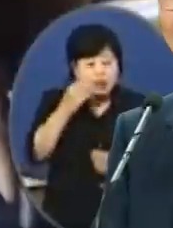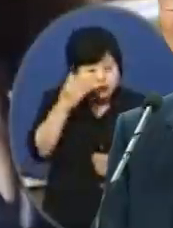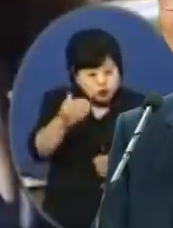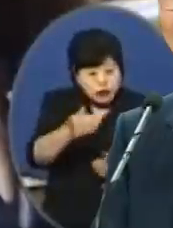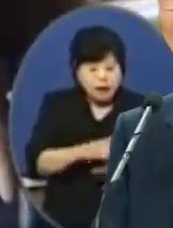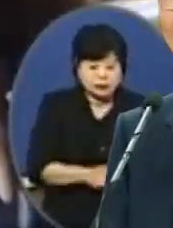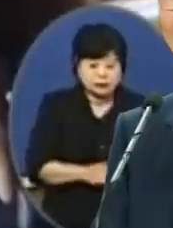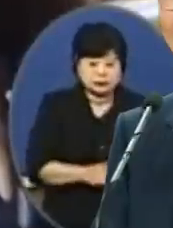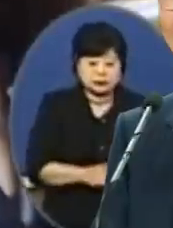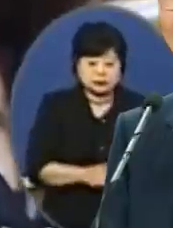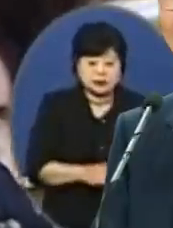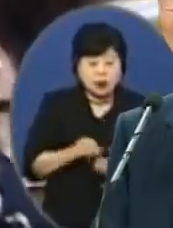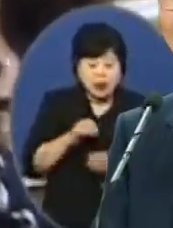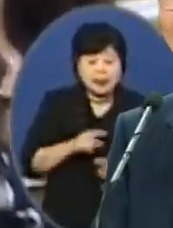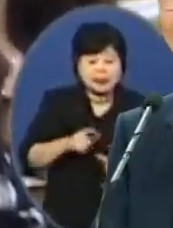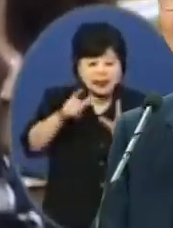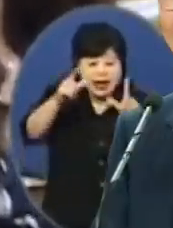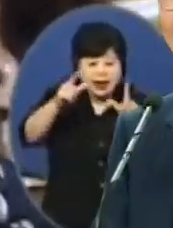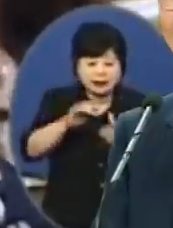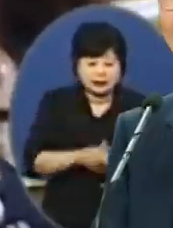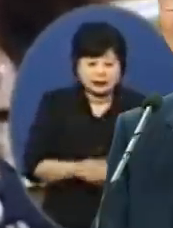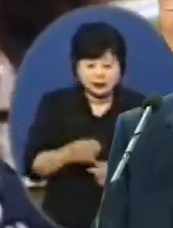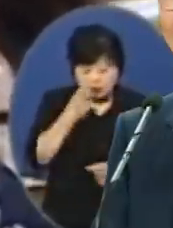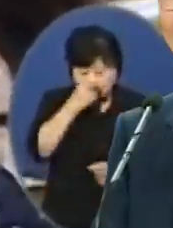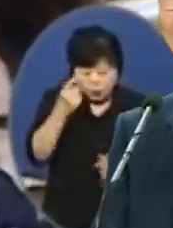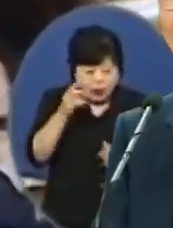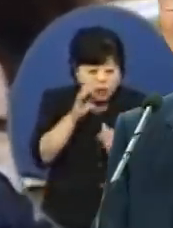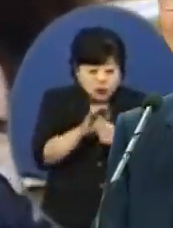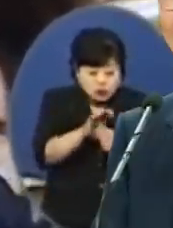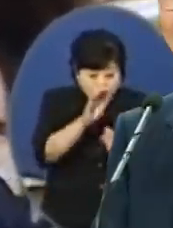응답하리라. 환난 때 내가 저를 돌보고